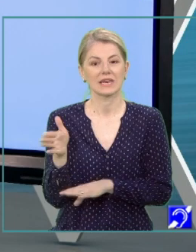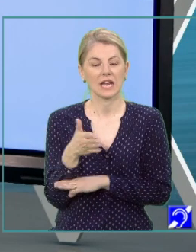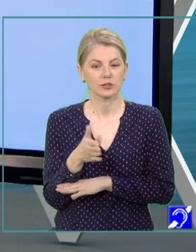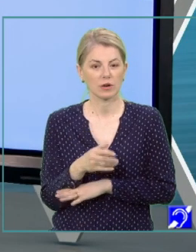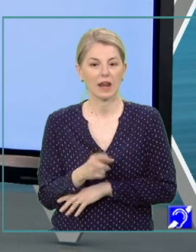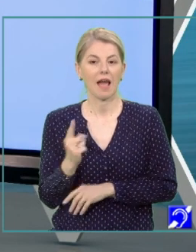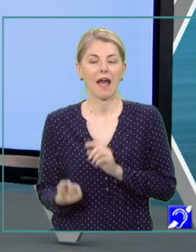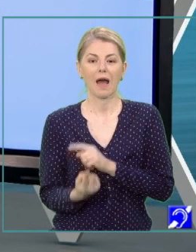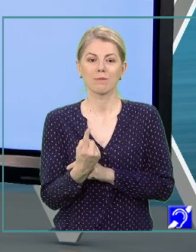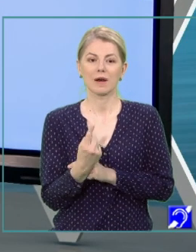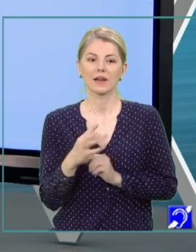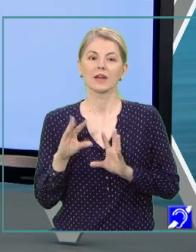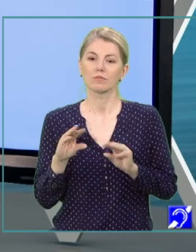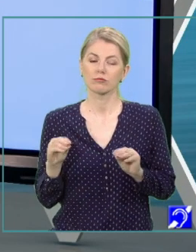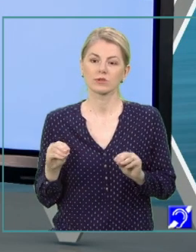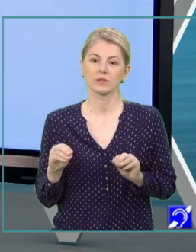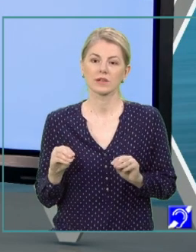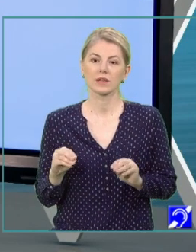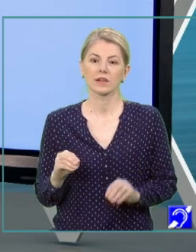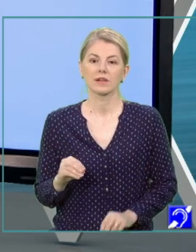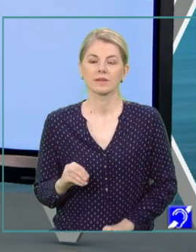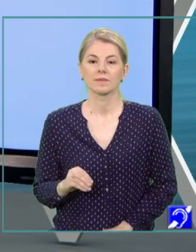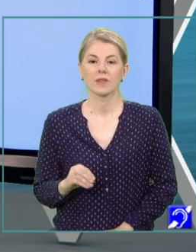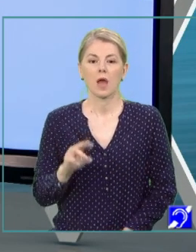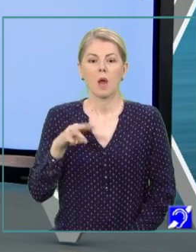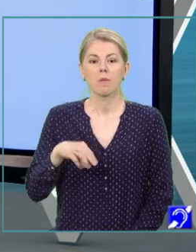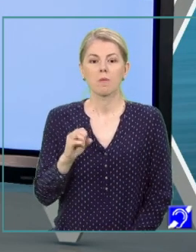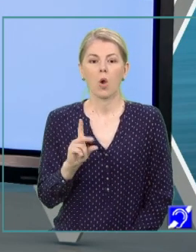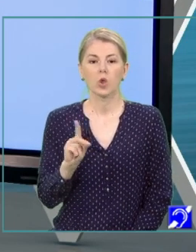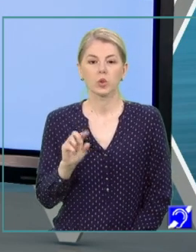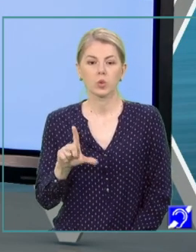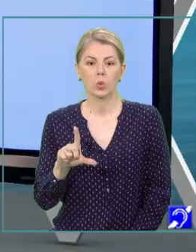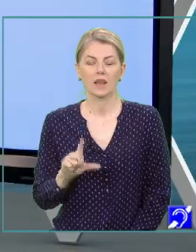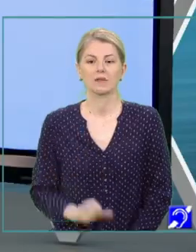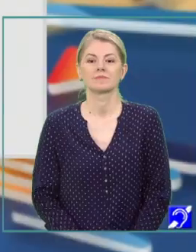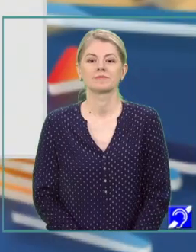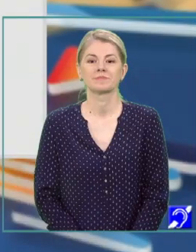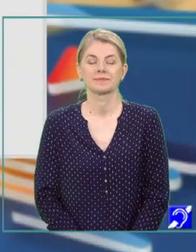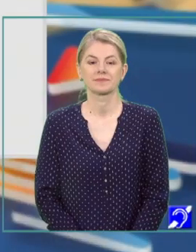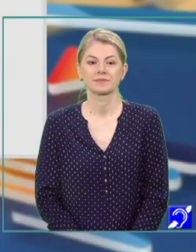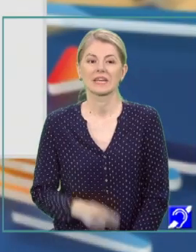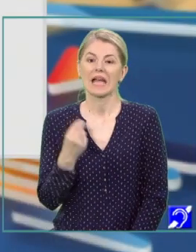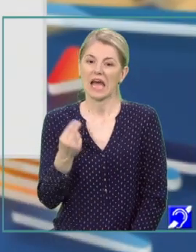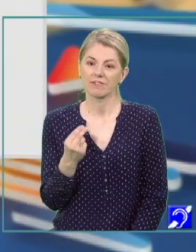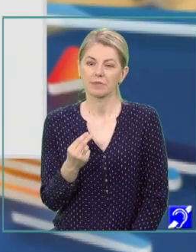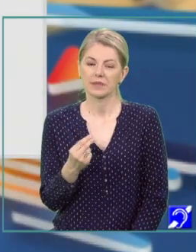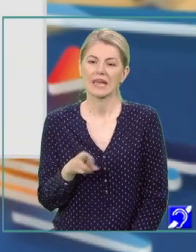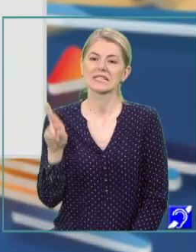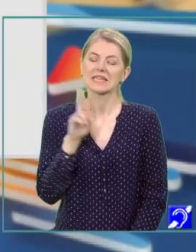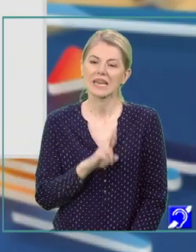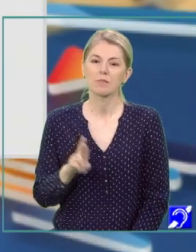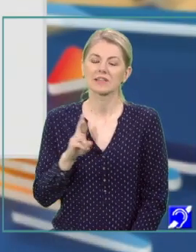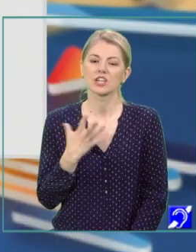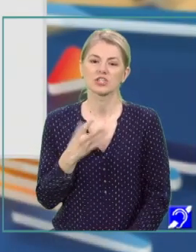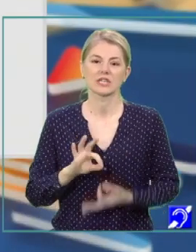națională apare destul de des noțiunea de modul, modul de X. Deci ar fi bine să repetați